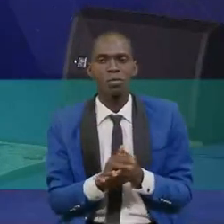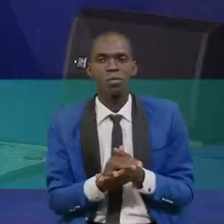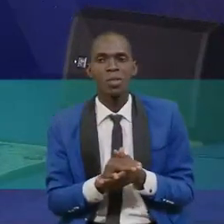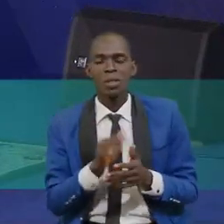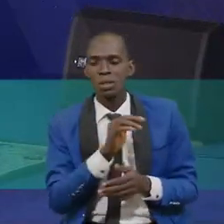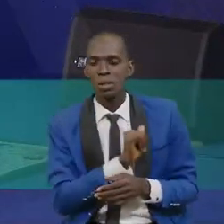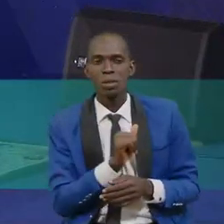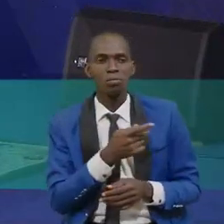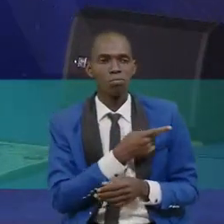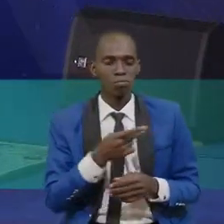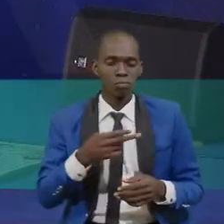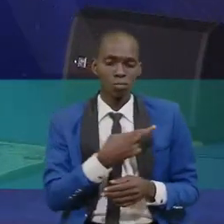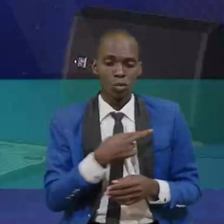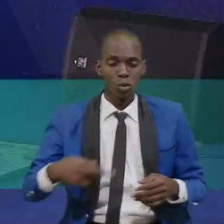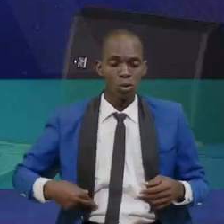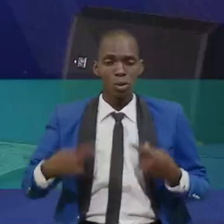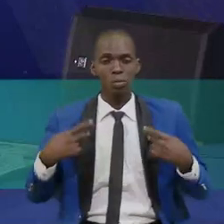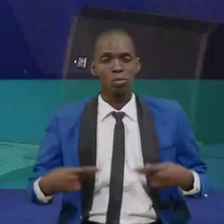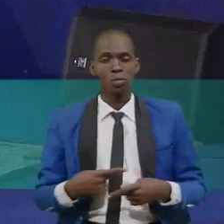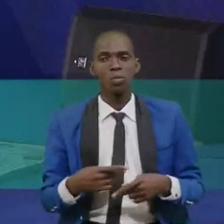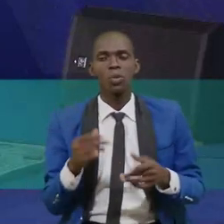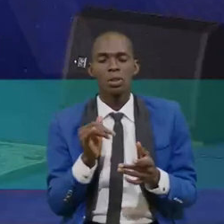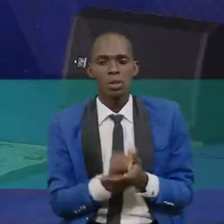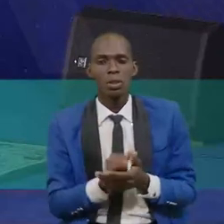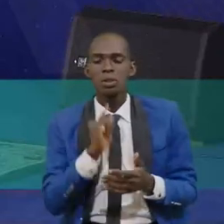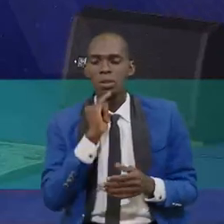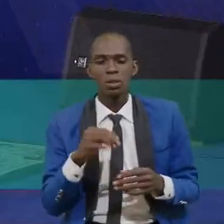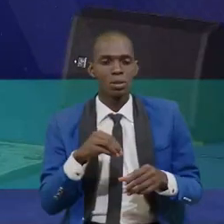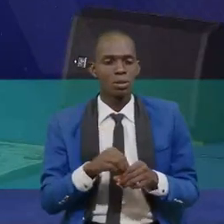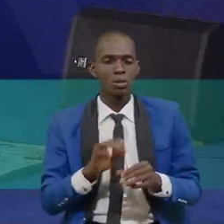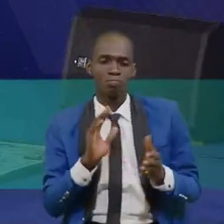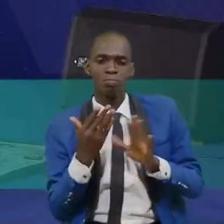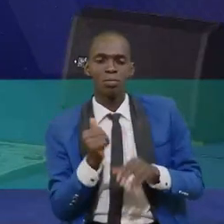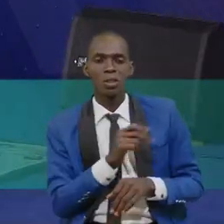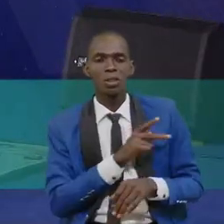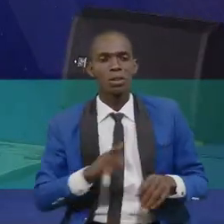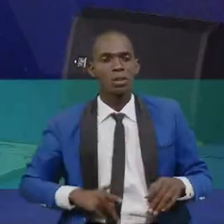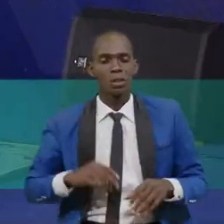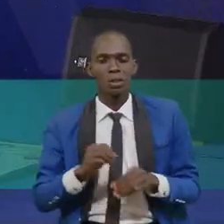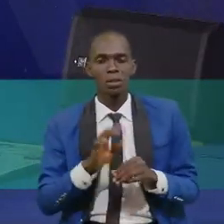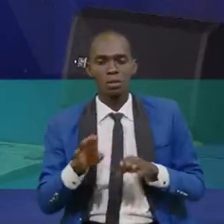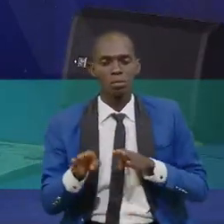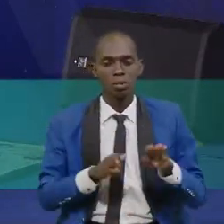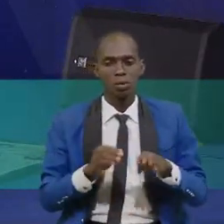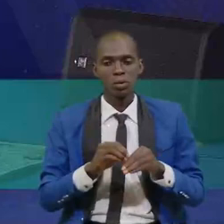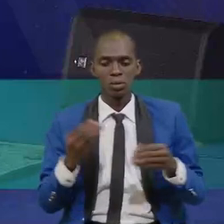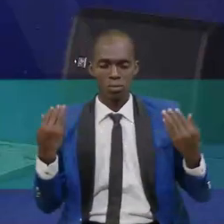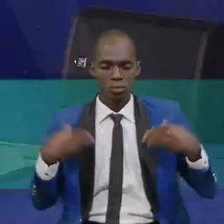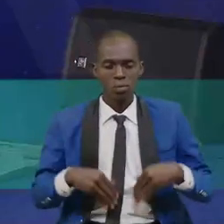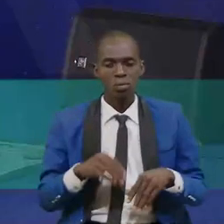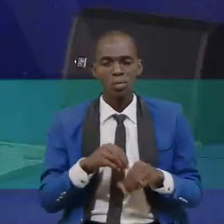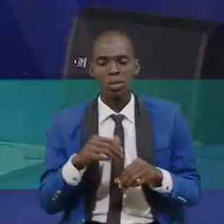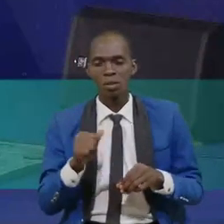royal. Et les comportements, les actions, les dispositions et l'apparence